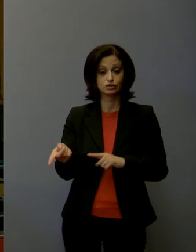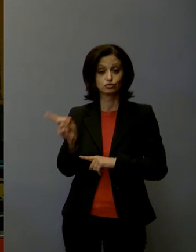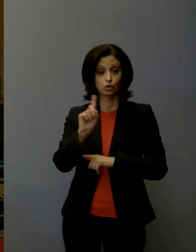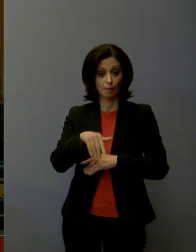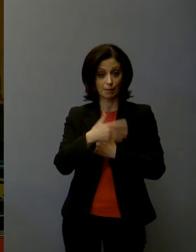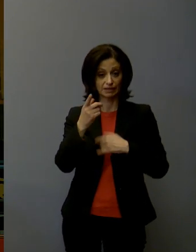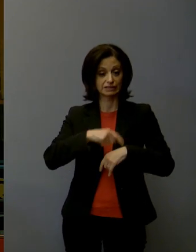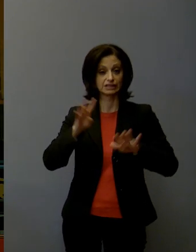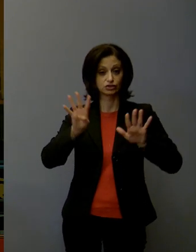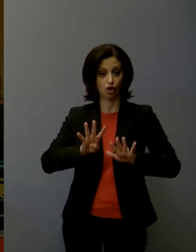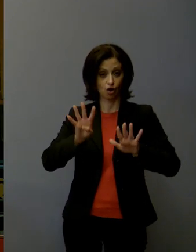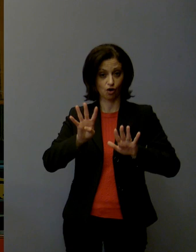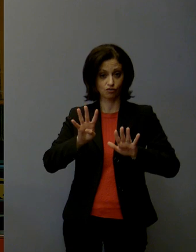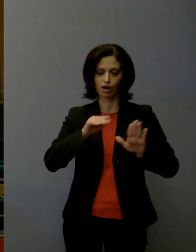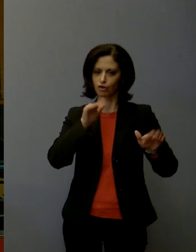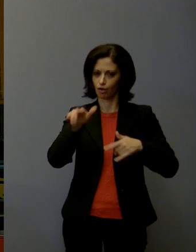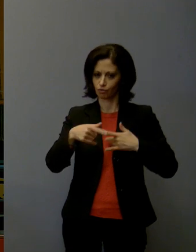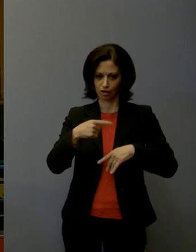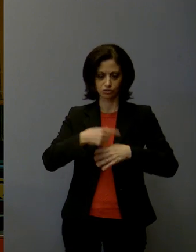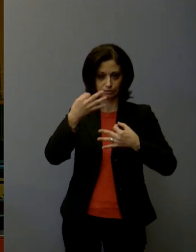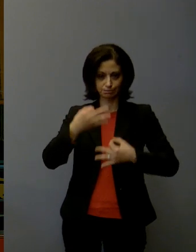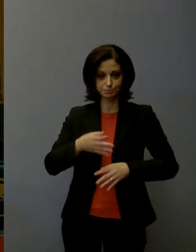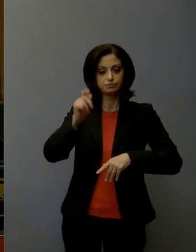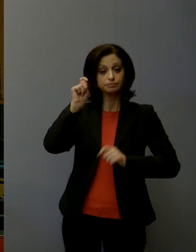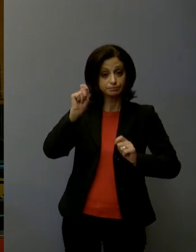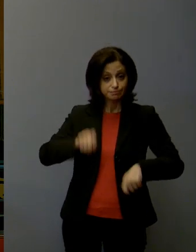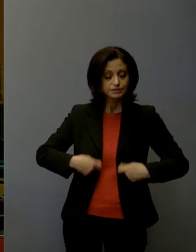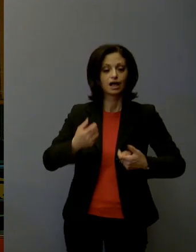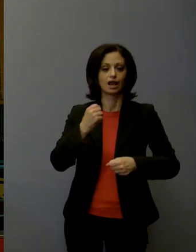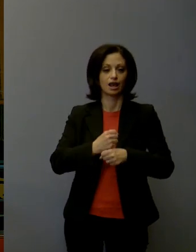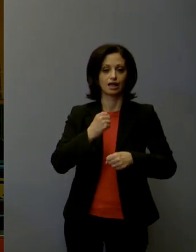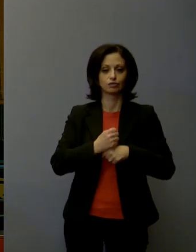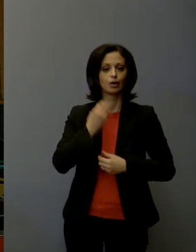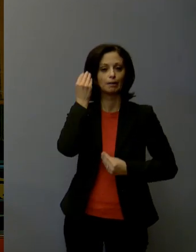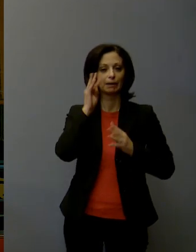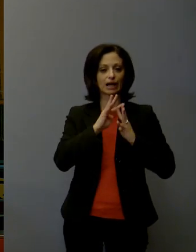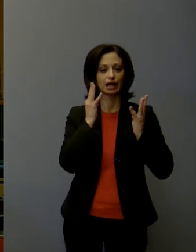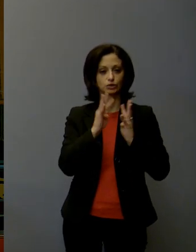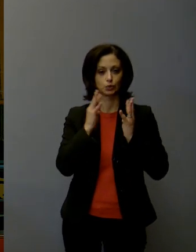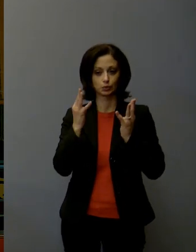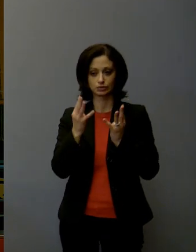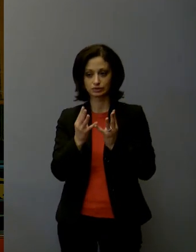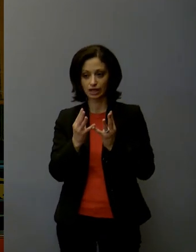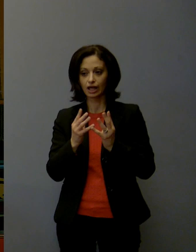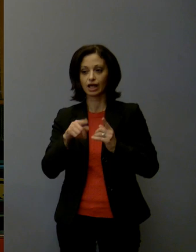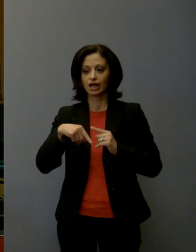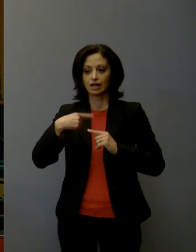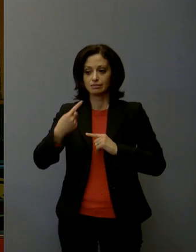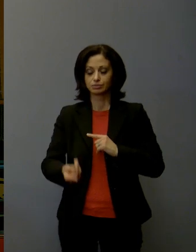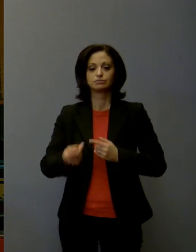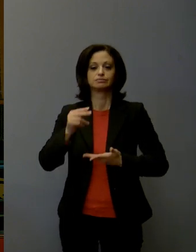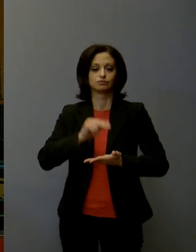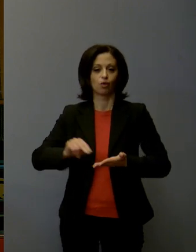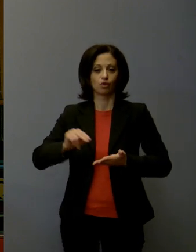ore 9 come da convocazione inizieremo i lavori col parere della giunta e dopodiché si procederà alla